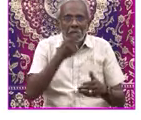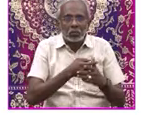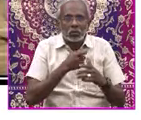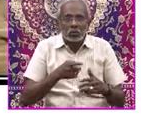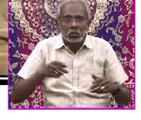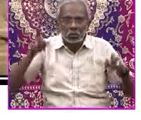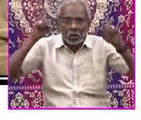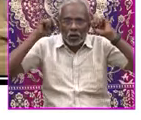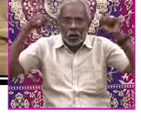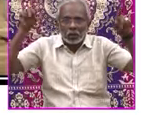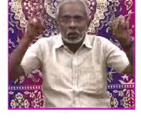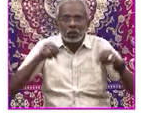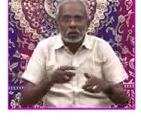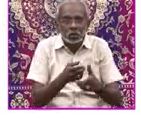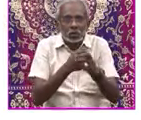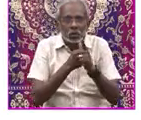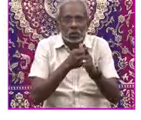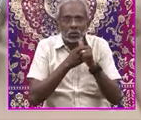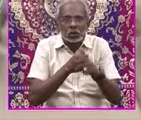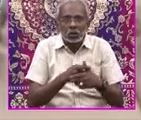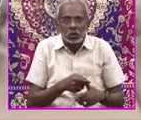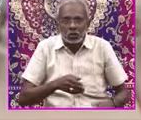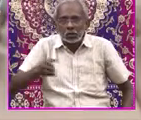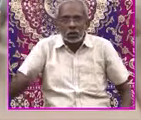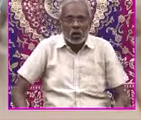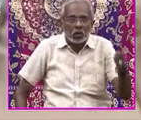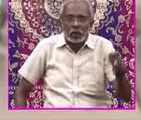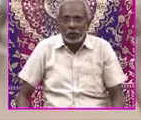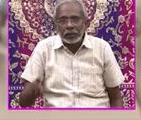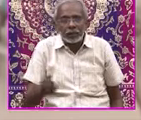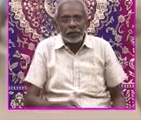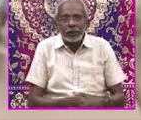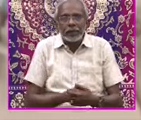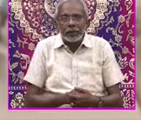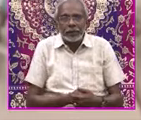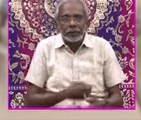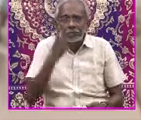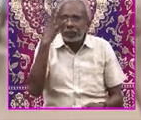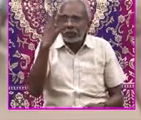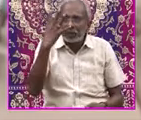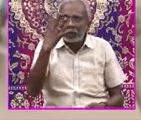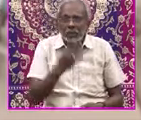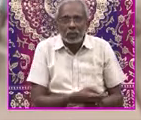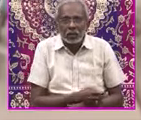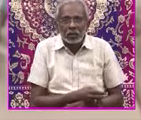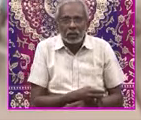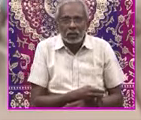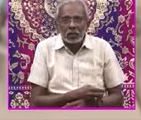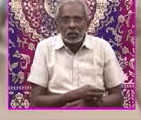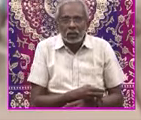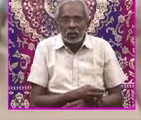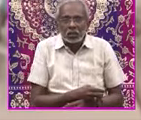யானைப்படை, குதிரைப்படை, காலாட்படை. இந்த நமக்கு கொடுக்கப்பட்டுள்ள பாடலானது சிற்றிலக்கிய